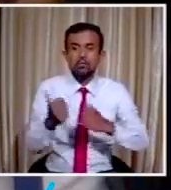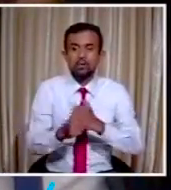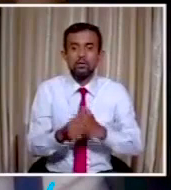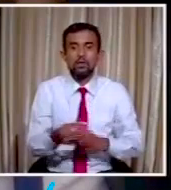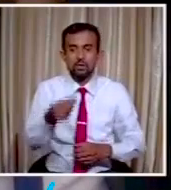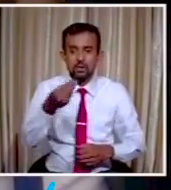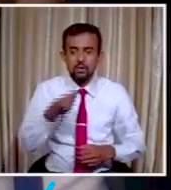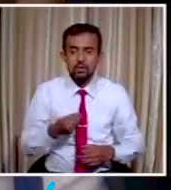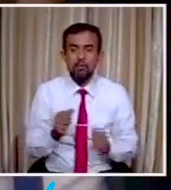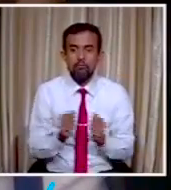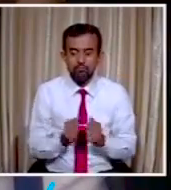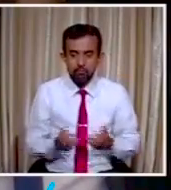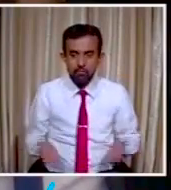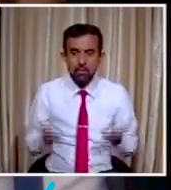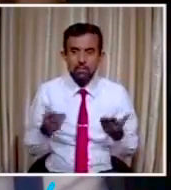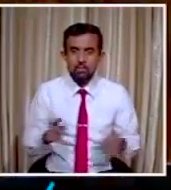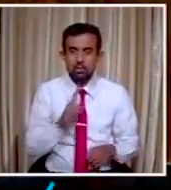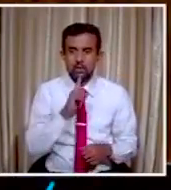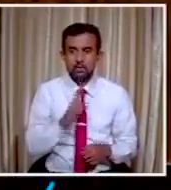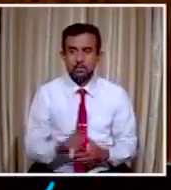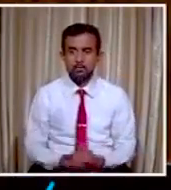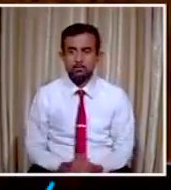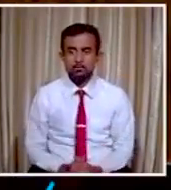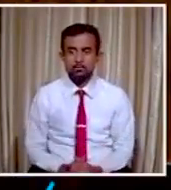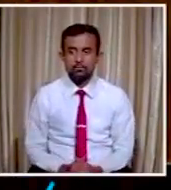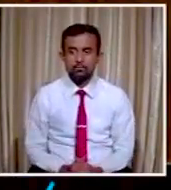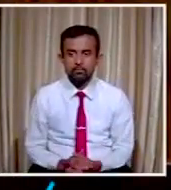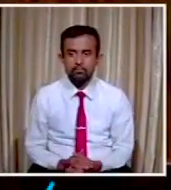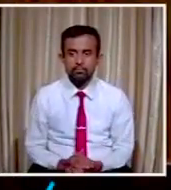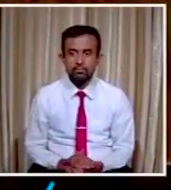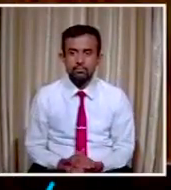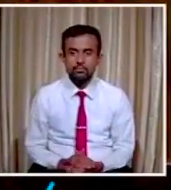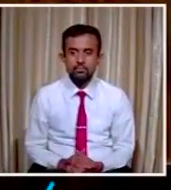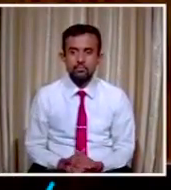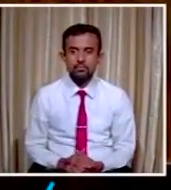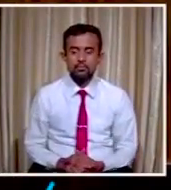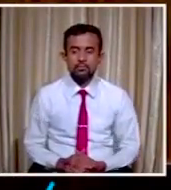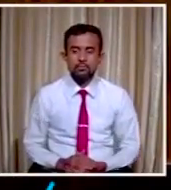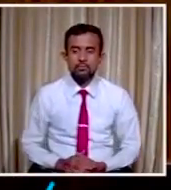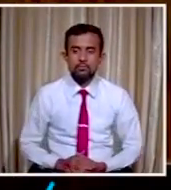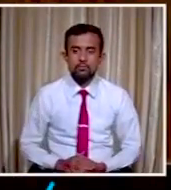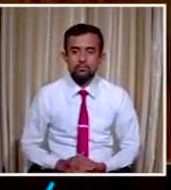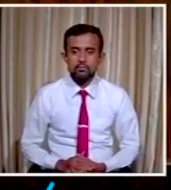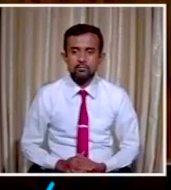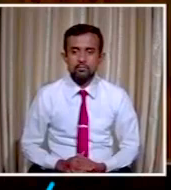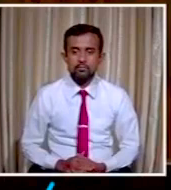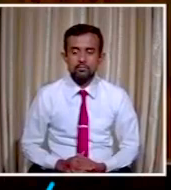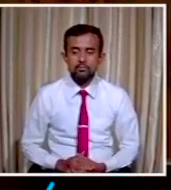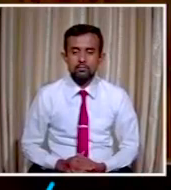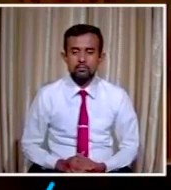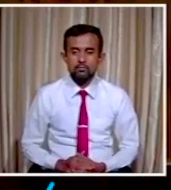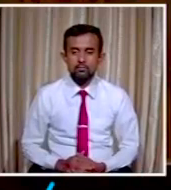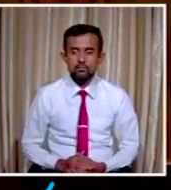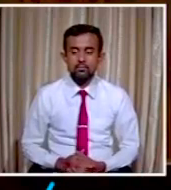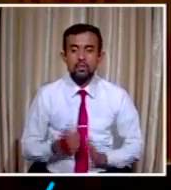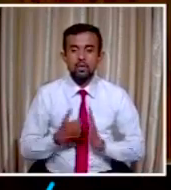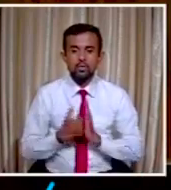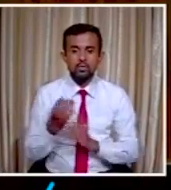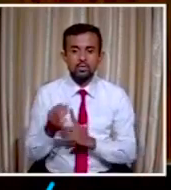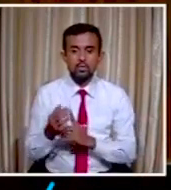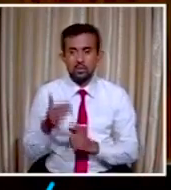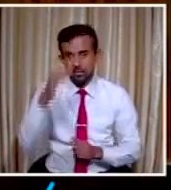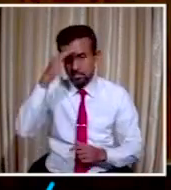නිසා ඒ වෙනුවෙන් කටයුතු කරන්න කියනත් මේලයි මතක් කරනවා ස්තුතියි ඔව් මගේ කාර්ය අධිකරණයතුමා ගරු